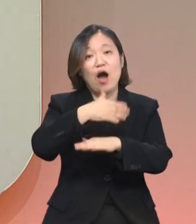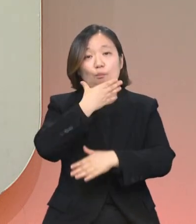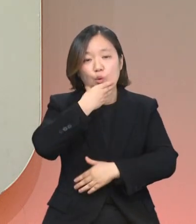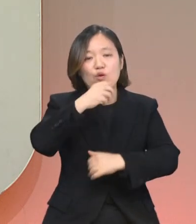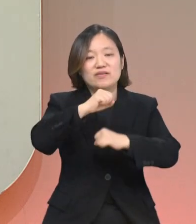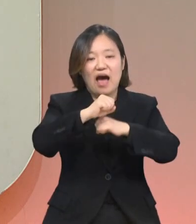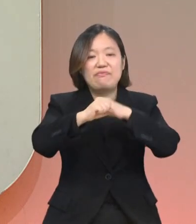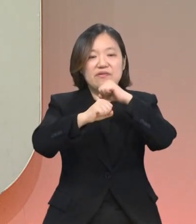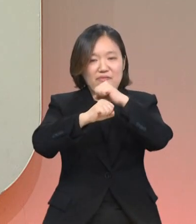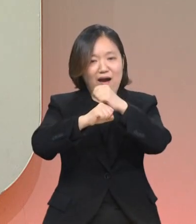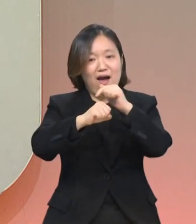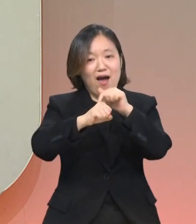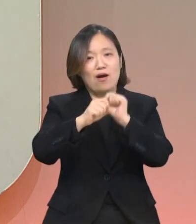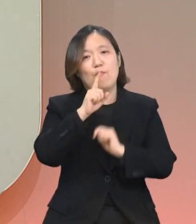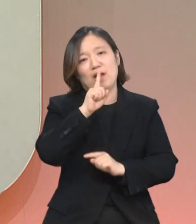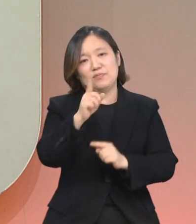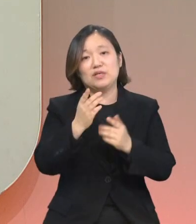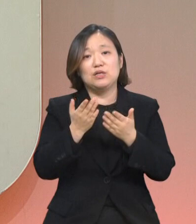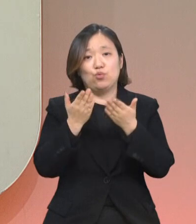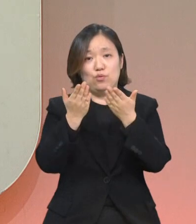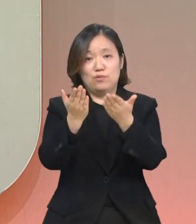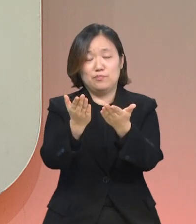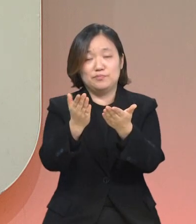말씀드리는 겁니다